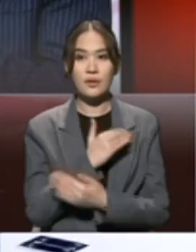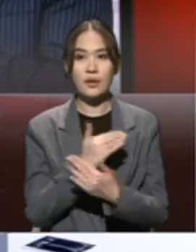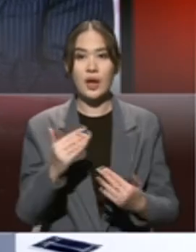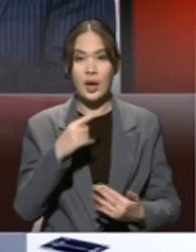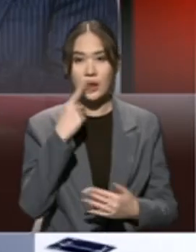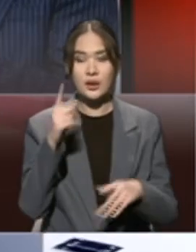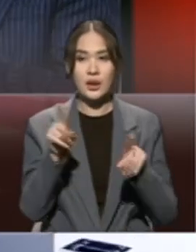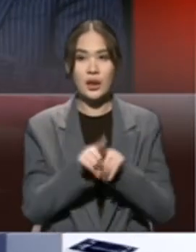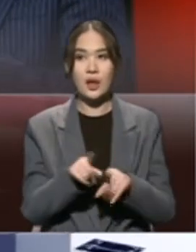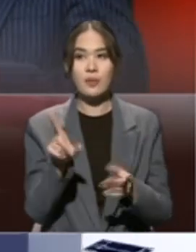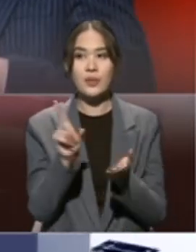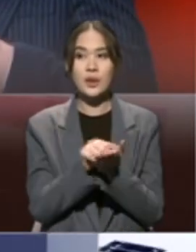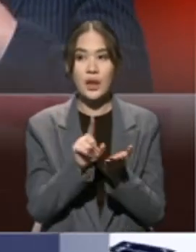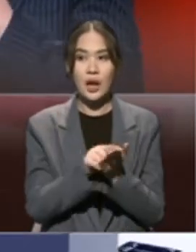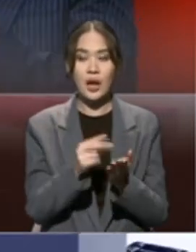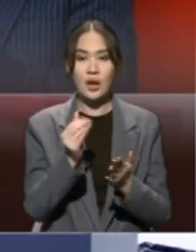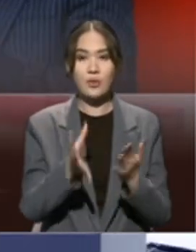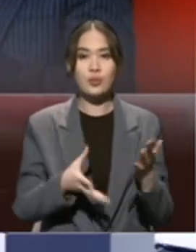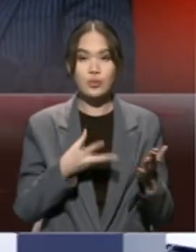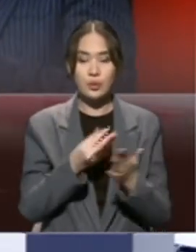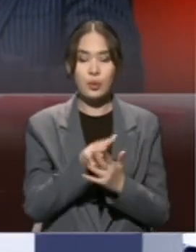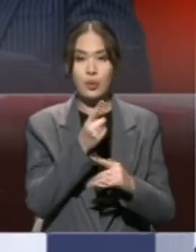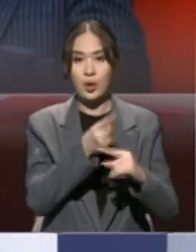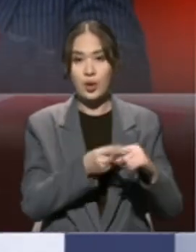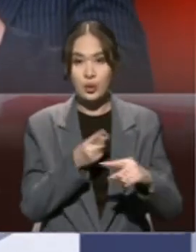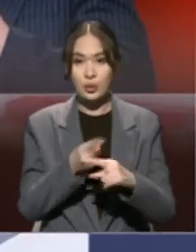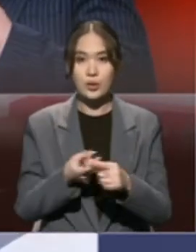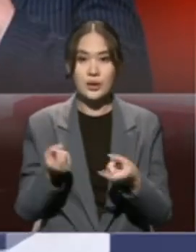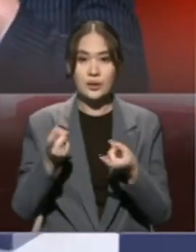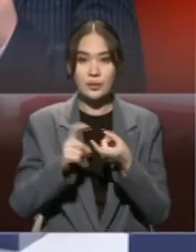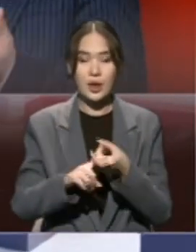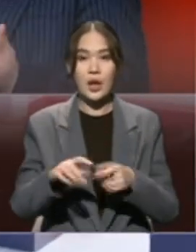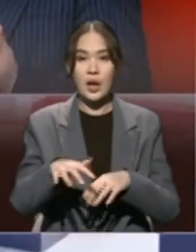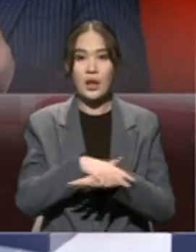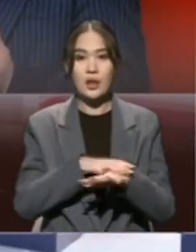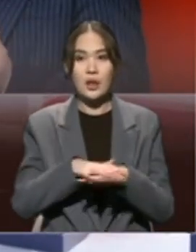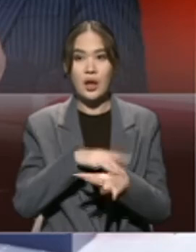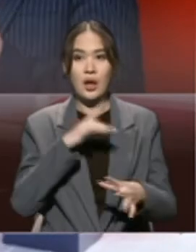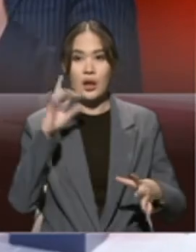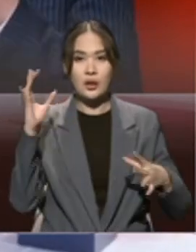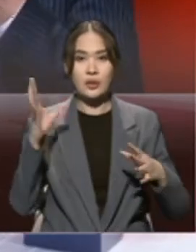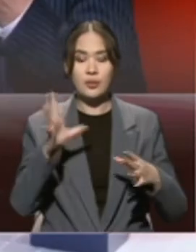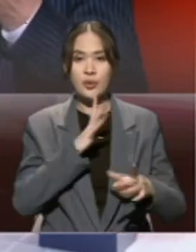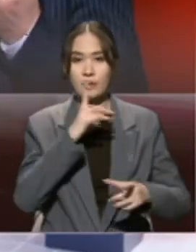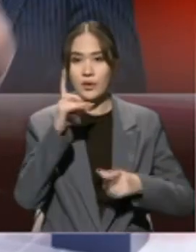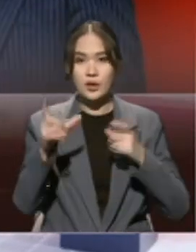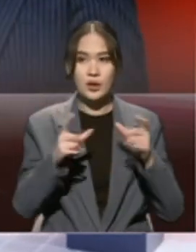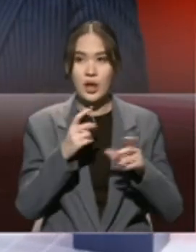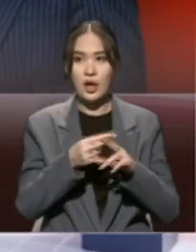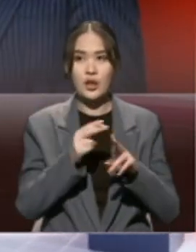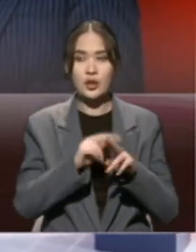айтқандағыдай зейнетақыдан қаражатты бөлу арқылы сол халықта бір үлкен ажиотаж қалыптасады. Жалпы халықтың